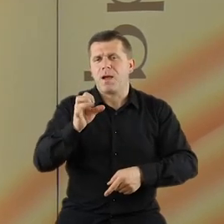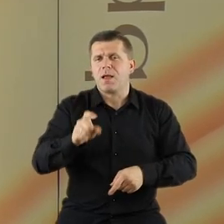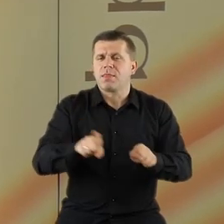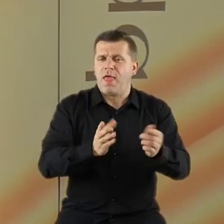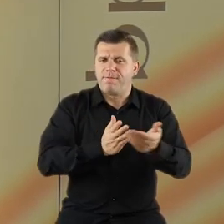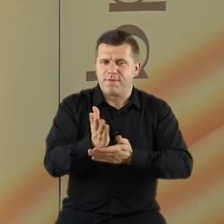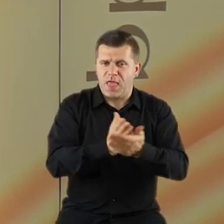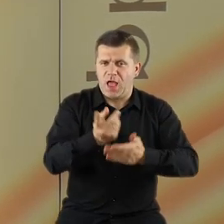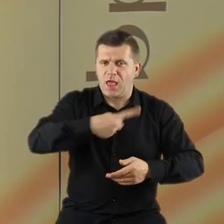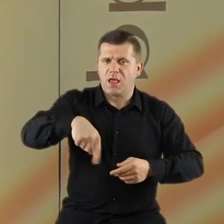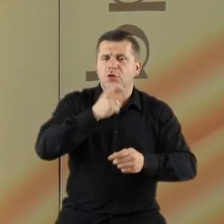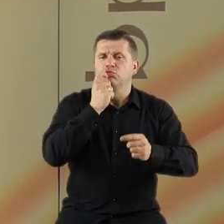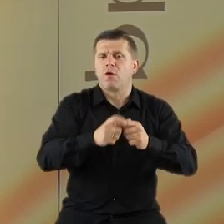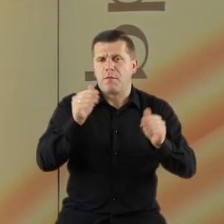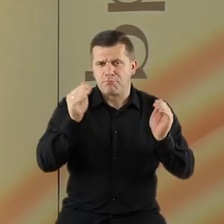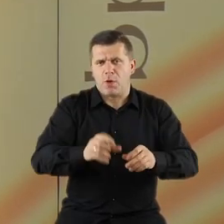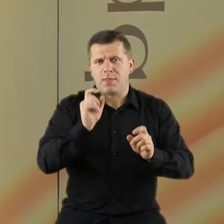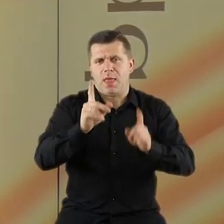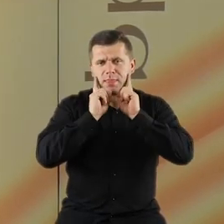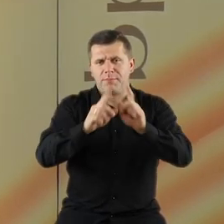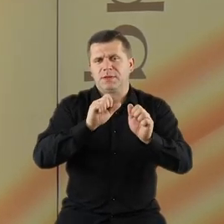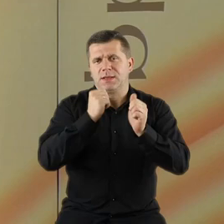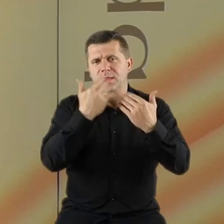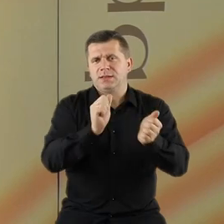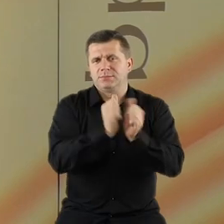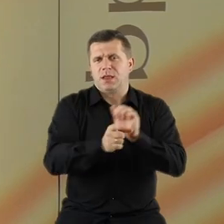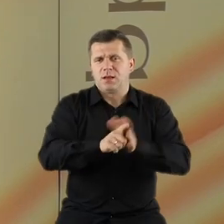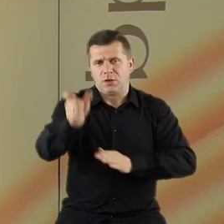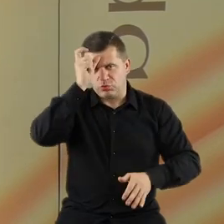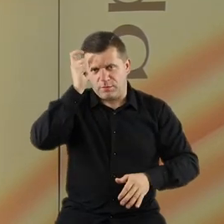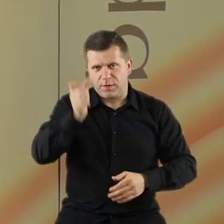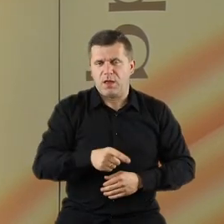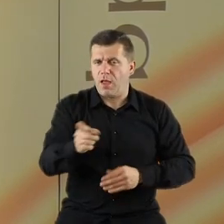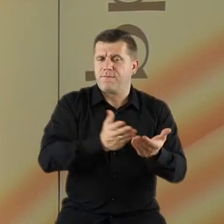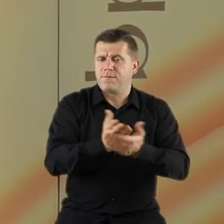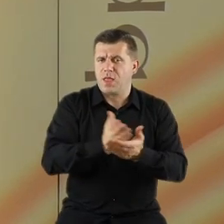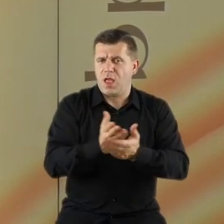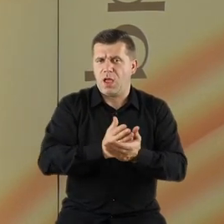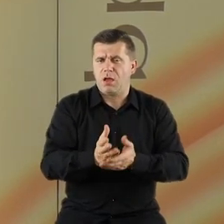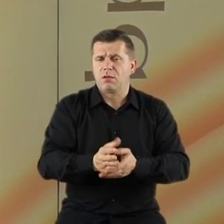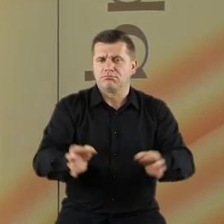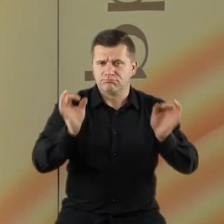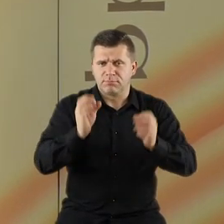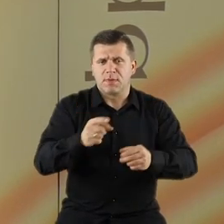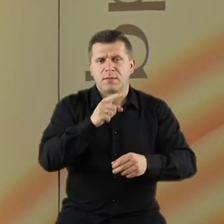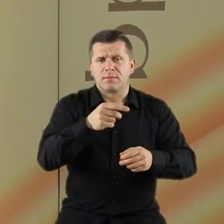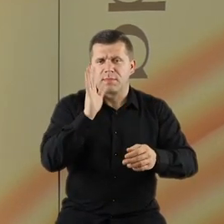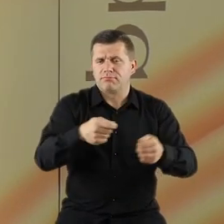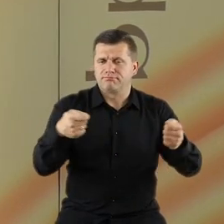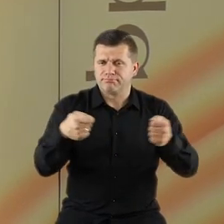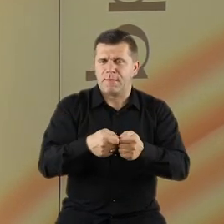Naprawdę mogą zmienić status człowieka i ta wiara zjednoczyła jakby i lekarza czyli tego